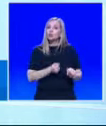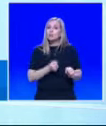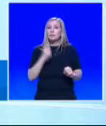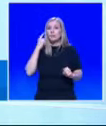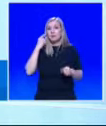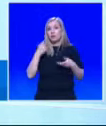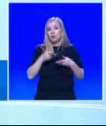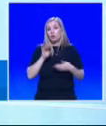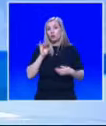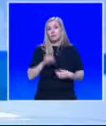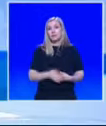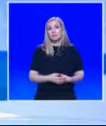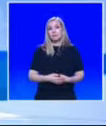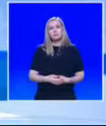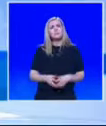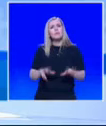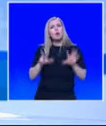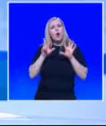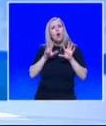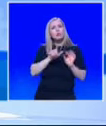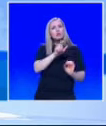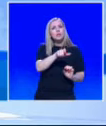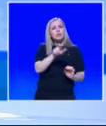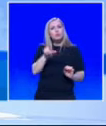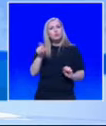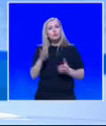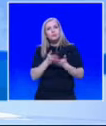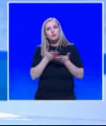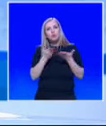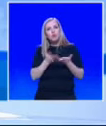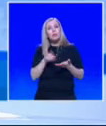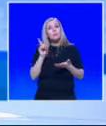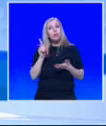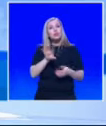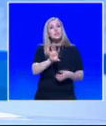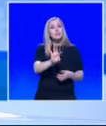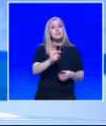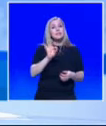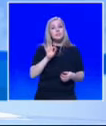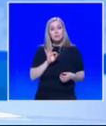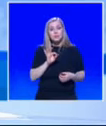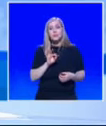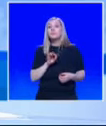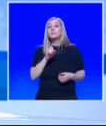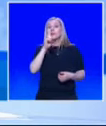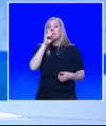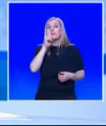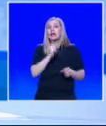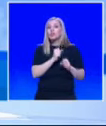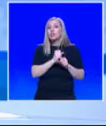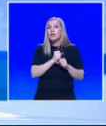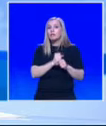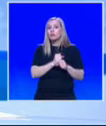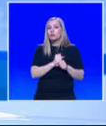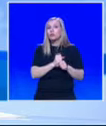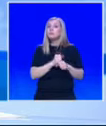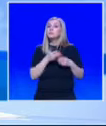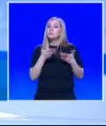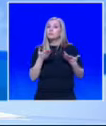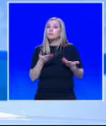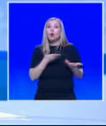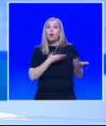бъде. И посочихте 8 души, между които той може да избира на ключови позиции в държавата, от които той може да